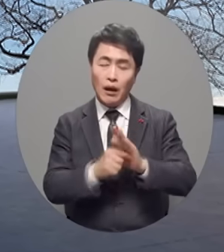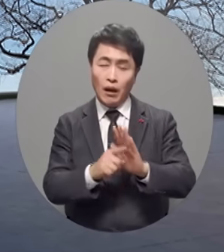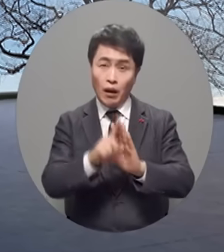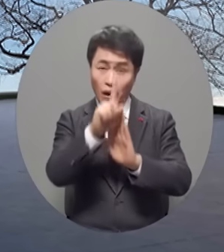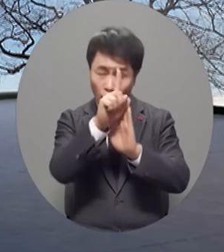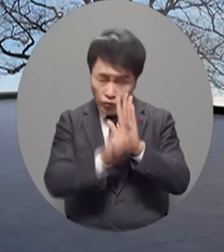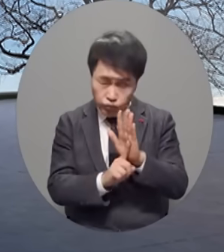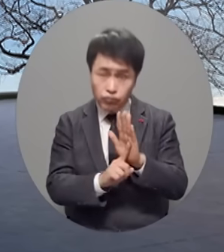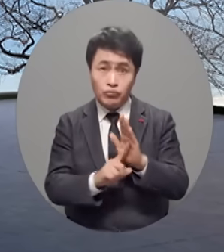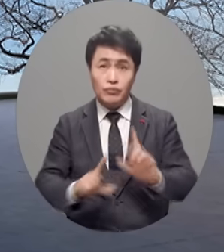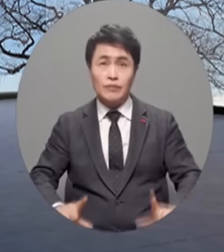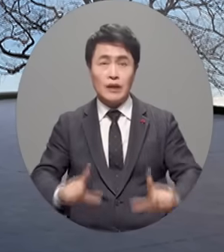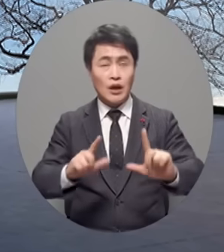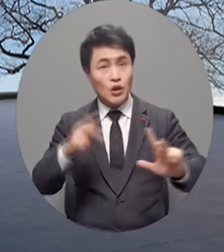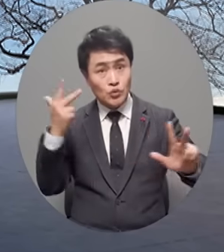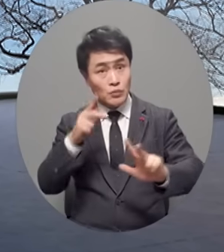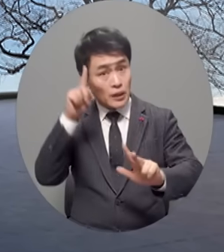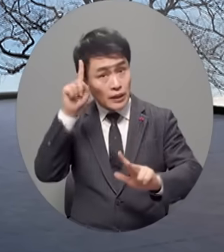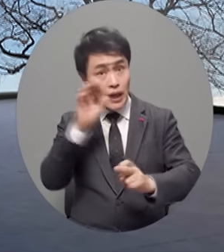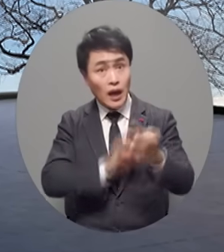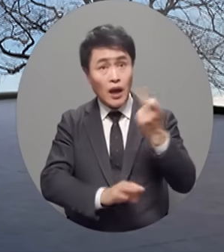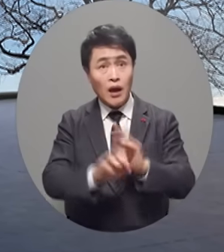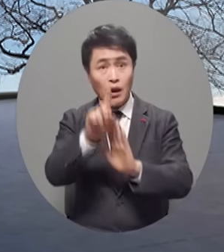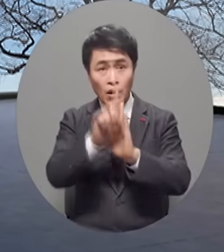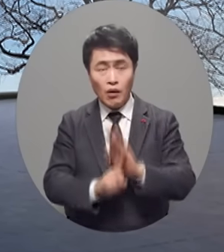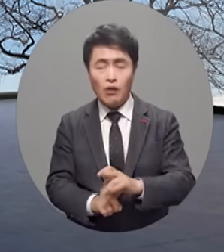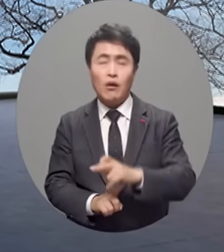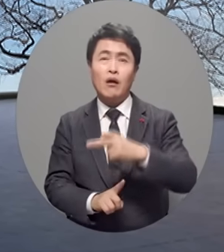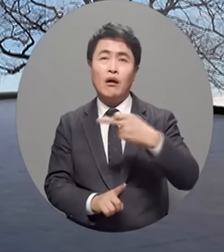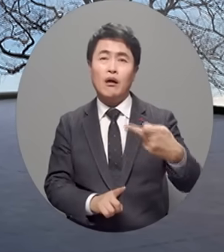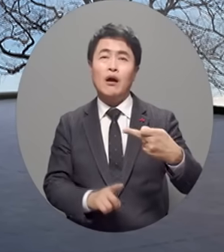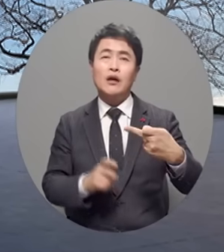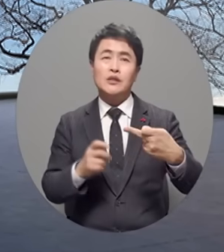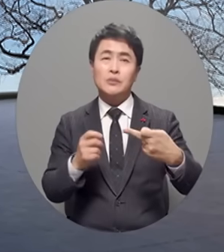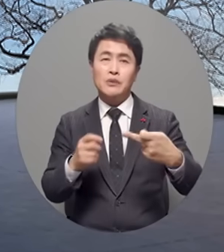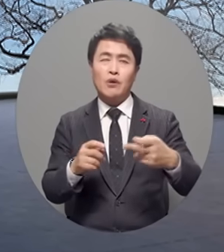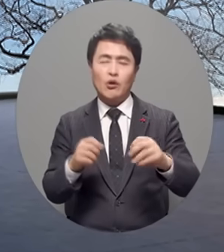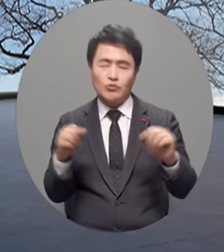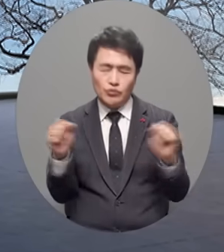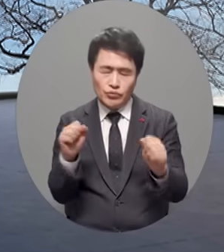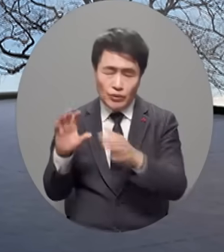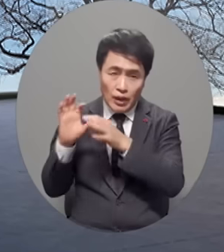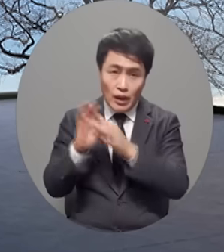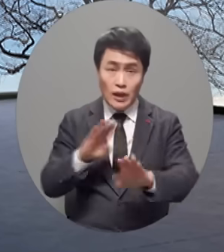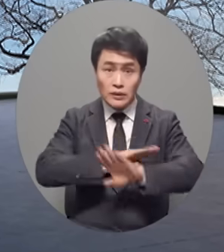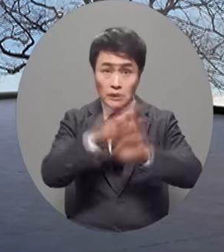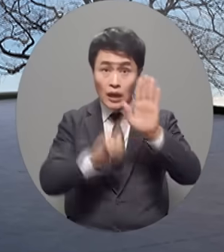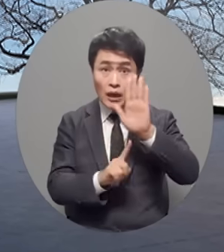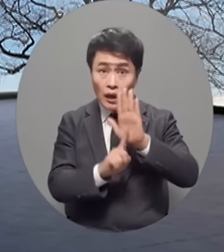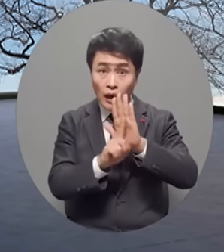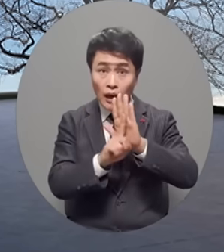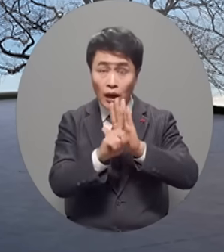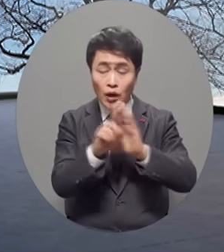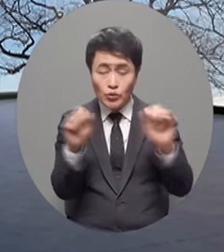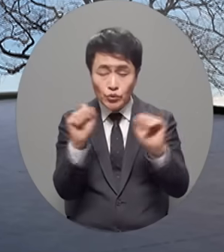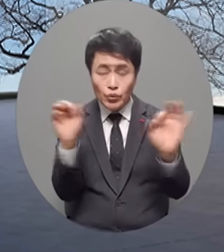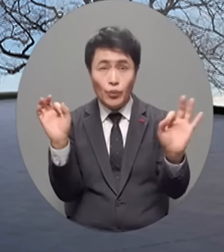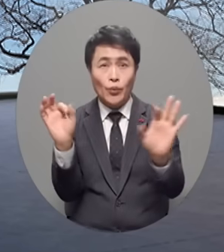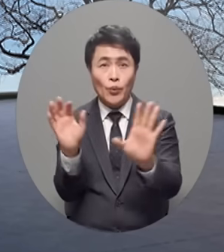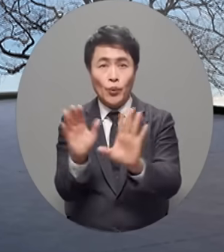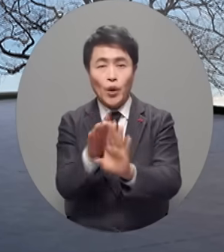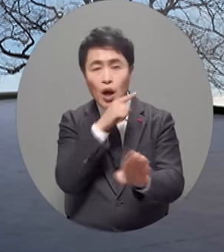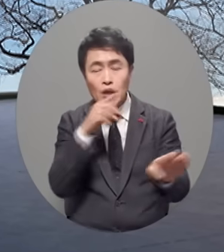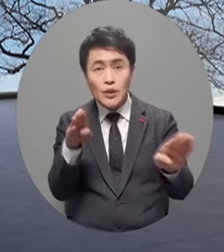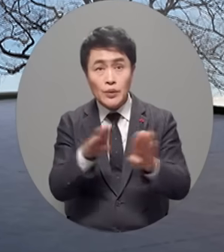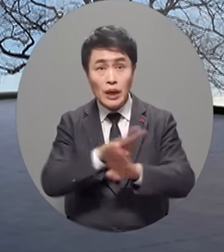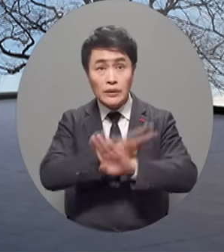기록했는데요. 주말인 내일 아침 기온도 서울이 영하 12도로 강추위가 이어지겠지만 낮부터는 한기가 빠져나가면서 일요일에는